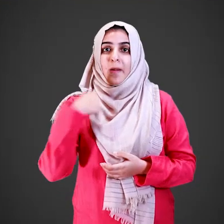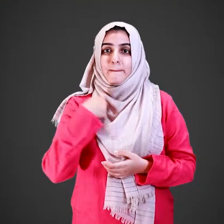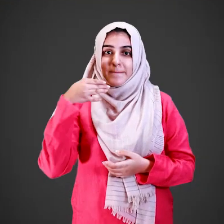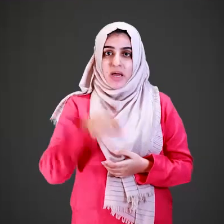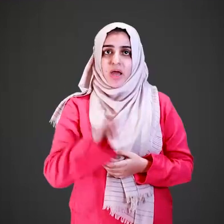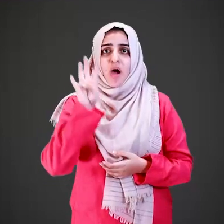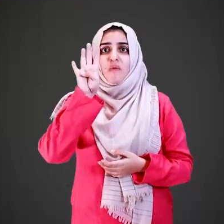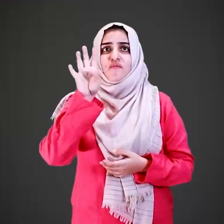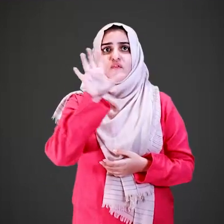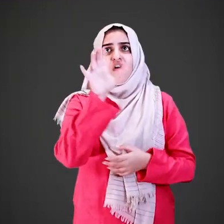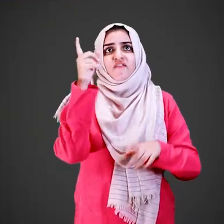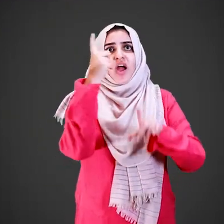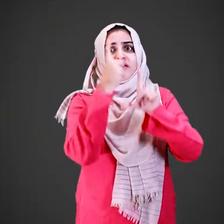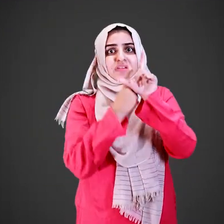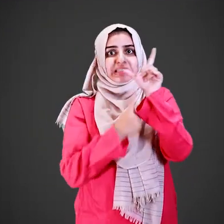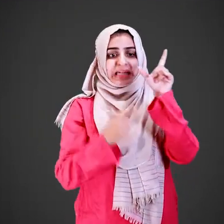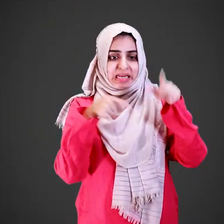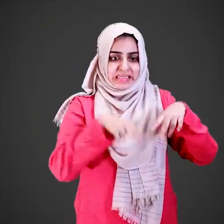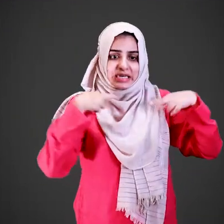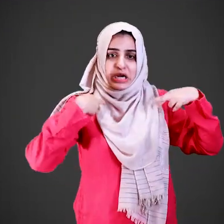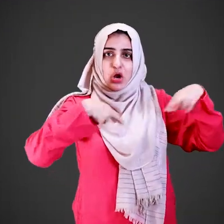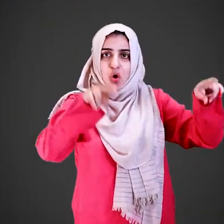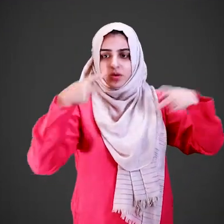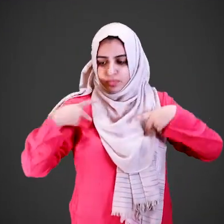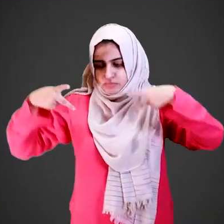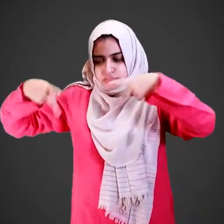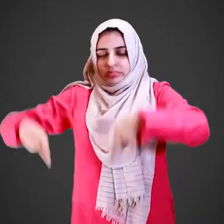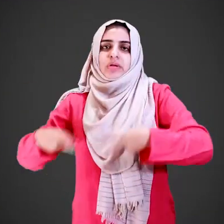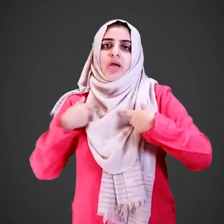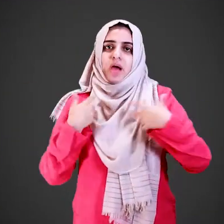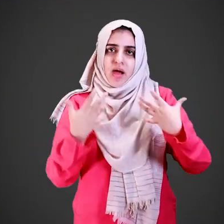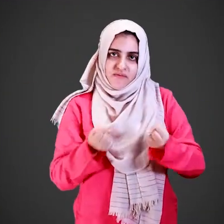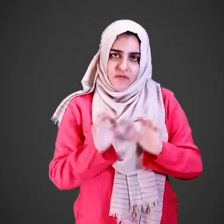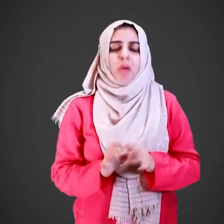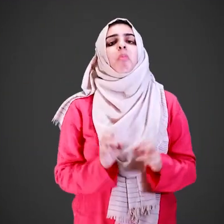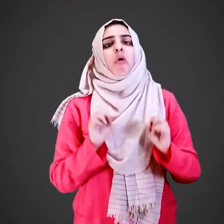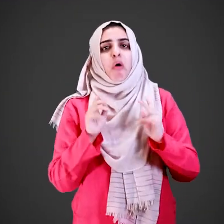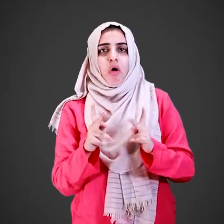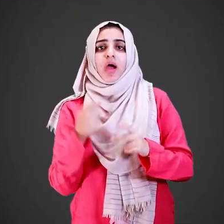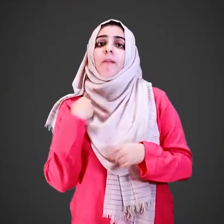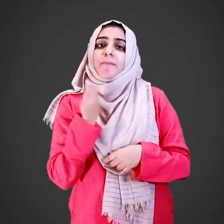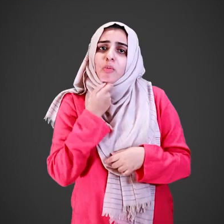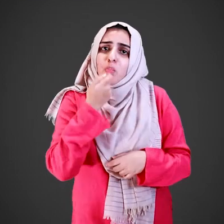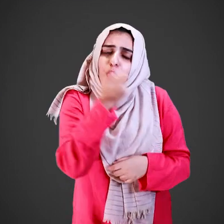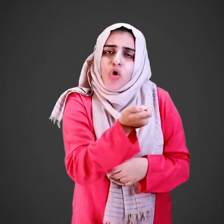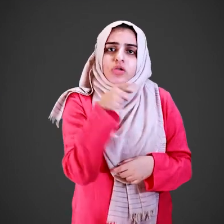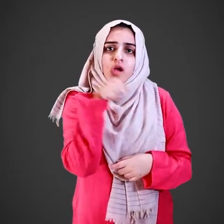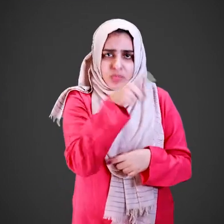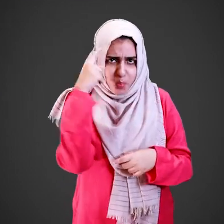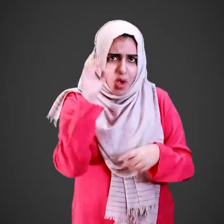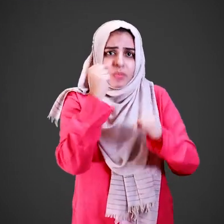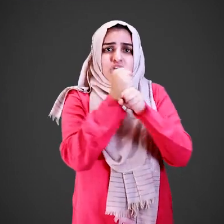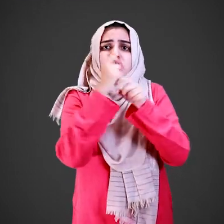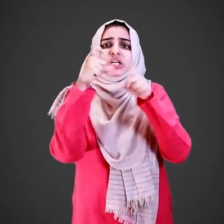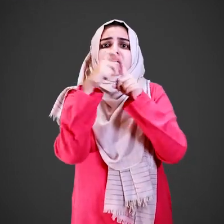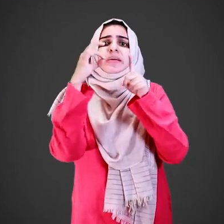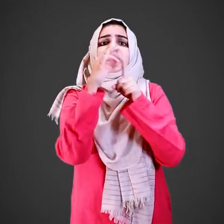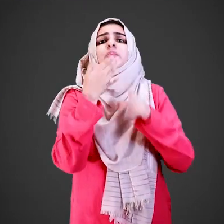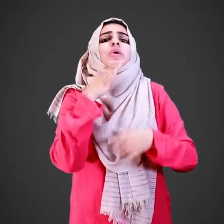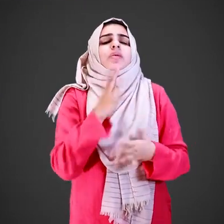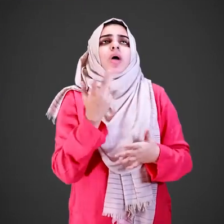मैं यहाँ से जी को 45 साल से इस बैंक रोड पे ये स्टॉल होल्डर हूँ। अच्छा, आपसे शेख साहब पूछना था कि आपको जीडीपी का मतलब पता है?